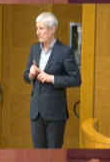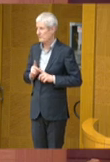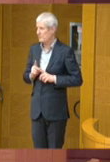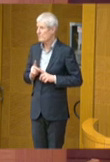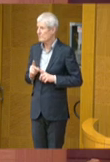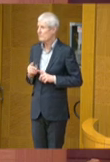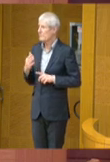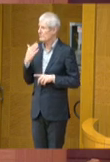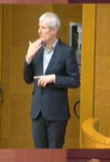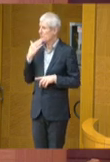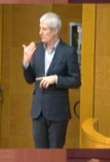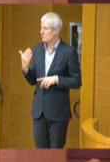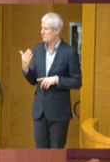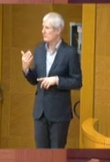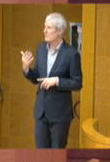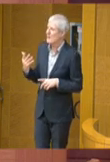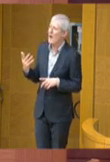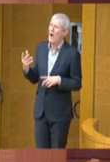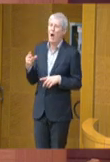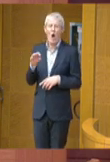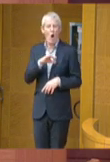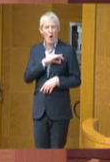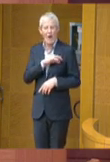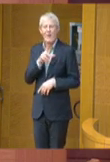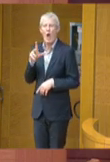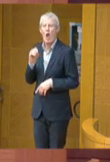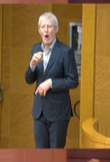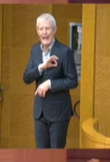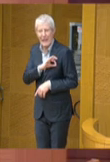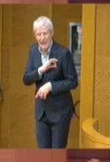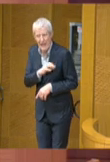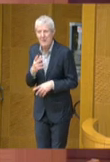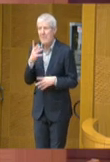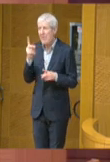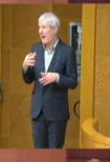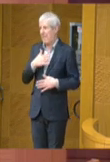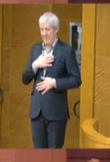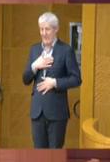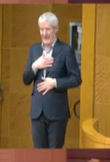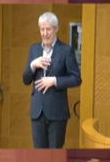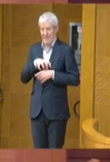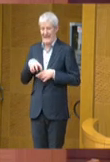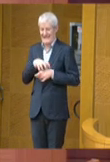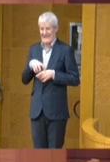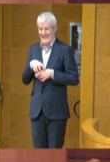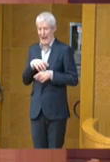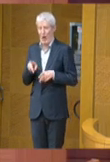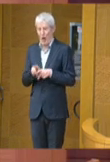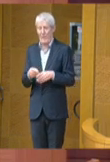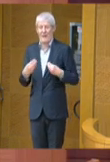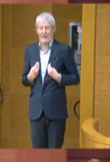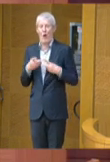Grazie onorevole Locatelli per l'occasione che dà al mio dicastero di rappresentare